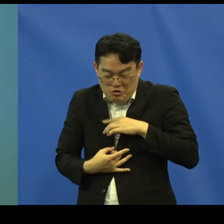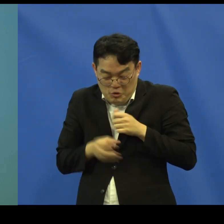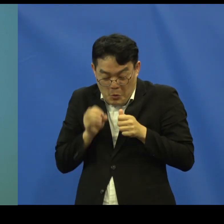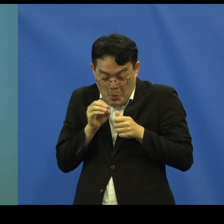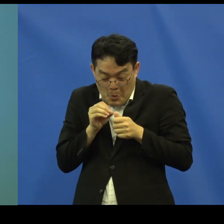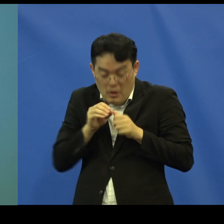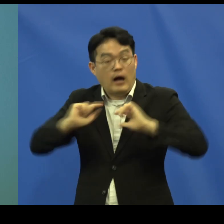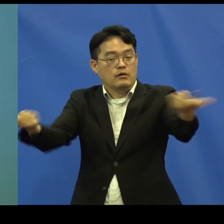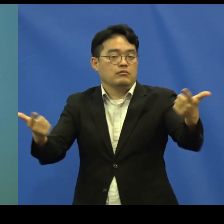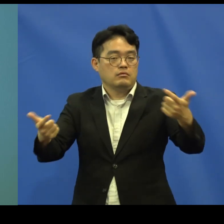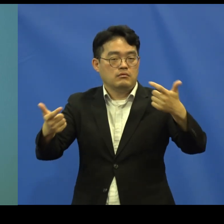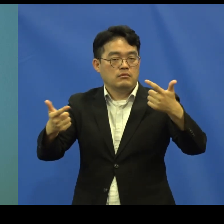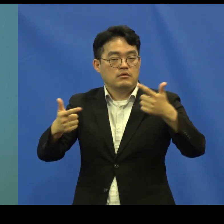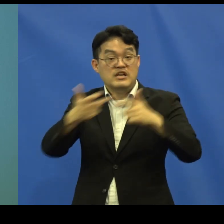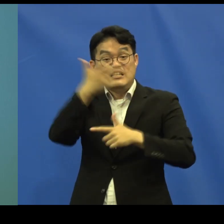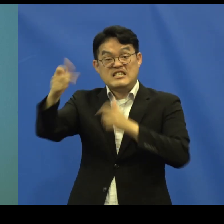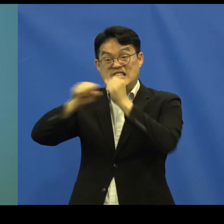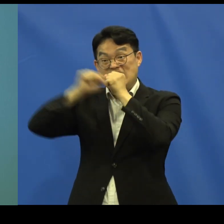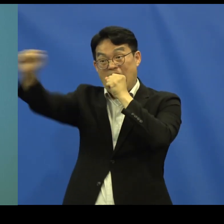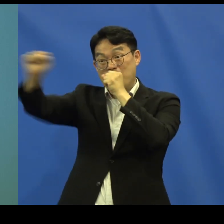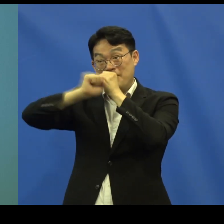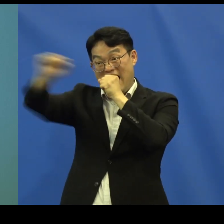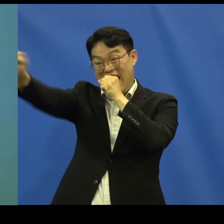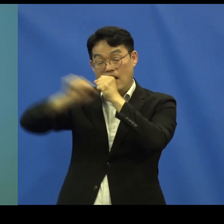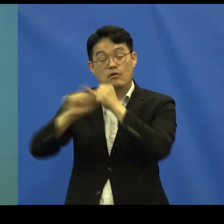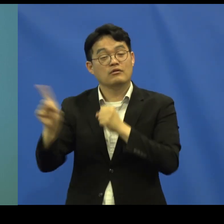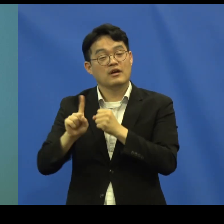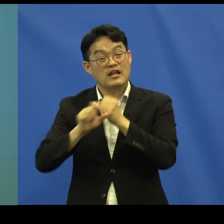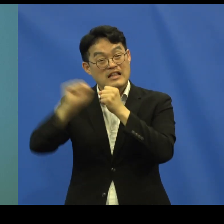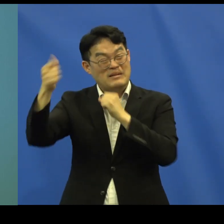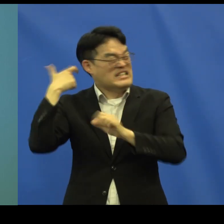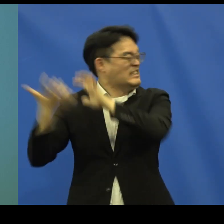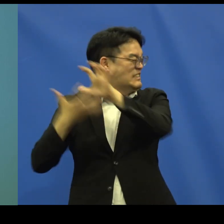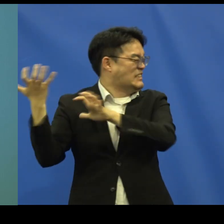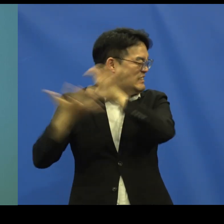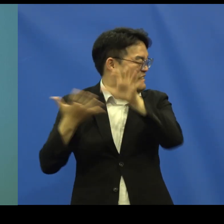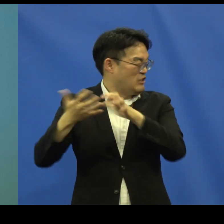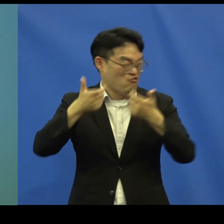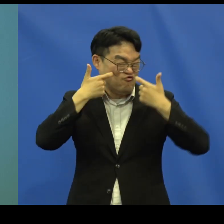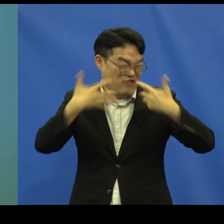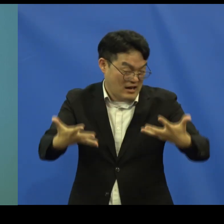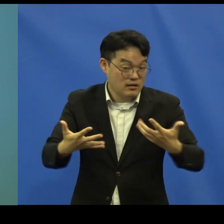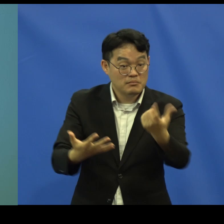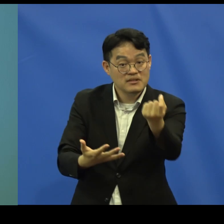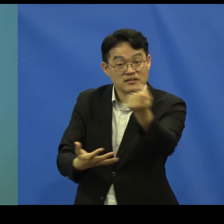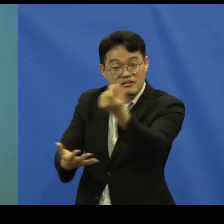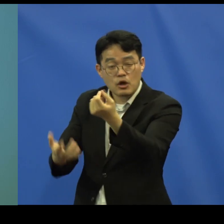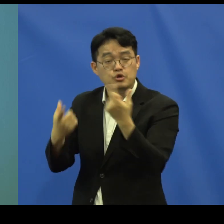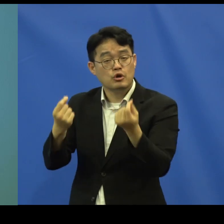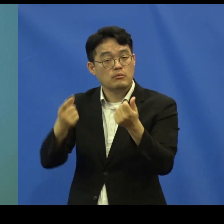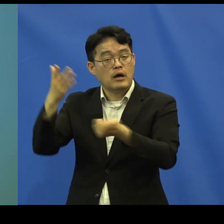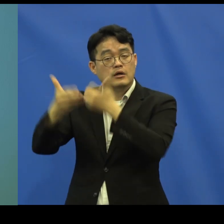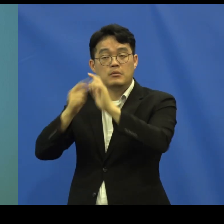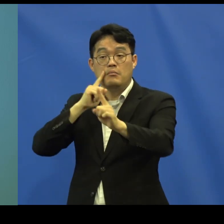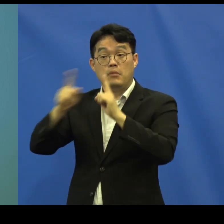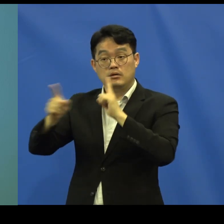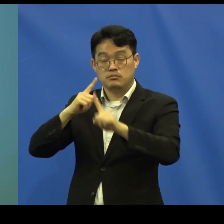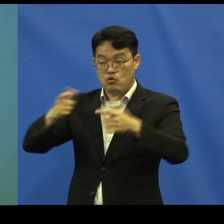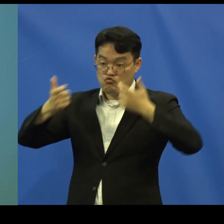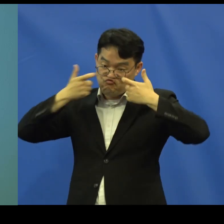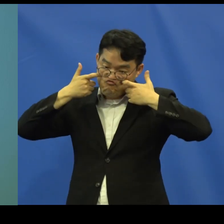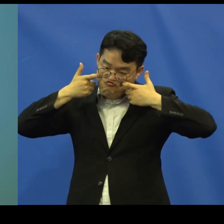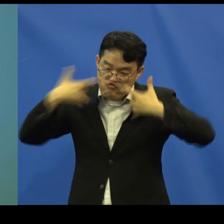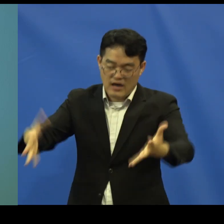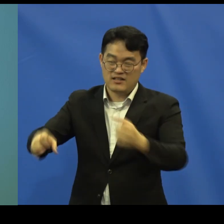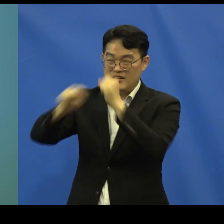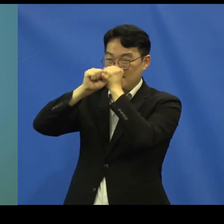소리라는 뭘까요? 내가 부인할 수 없을 만큼 강력한 음성으로 하나님의 말씀이 들려지는 것. 그리고 또